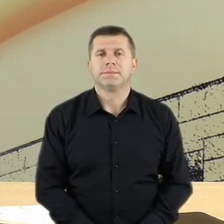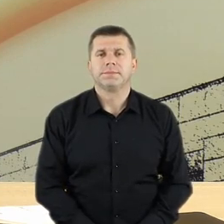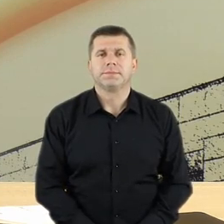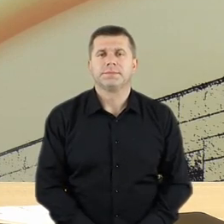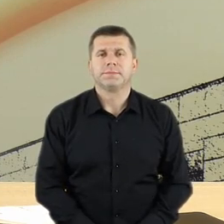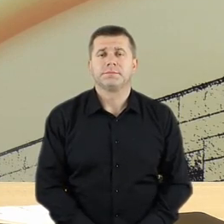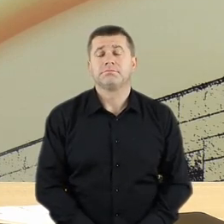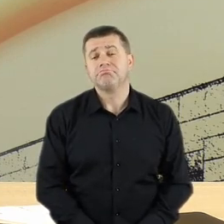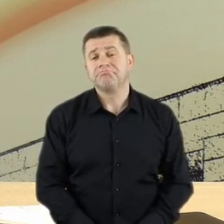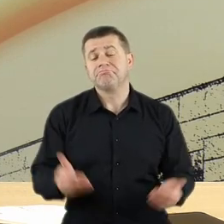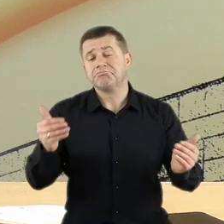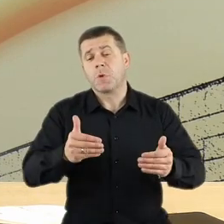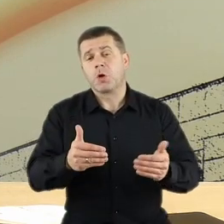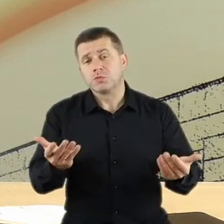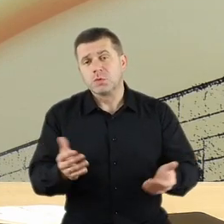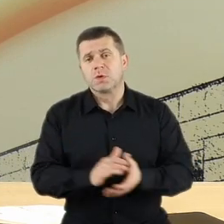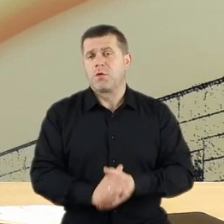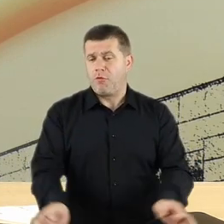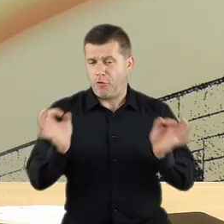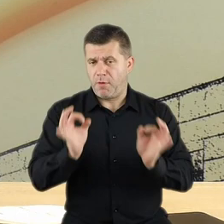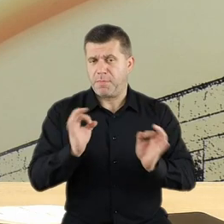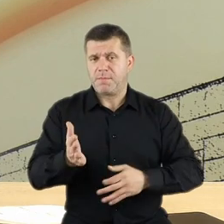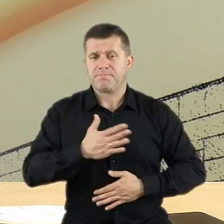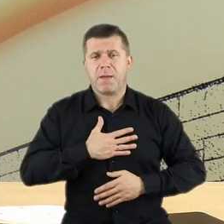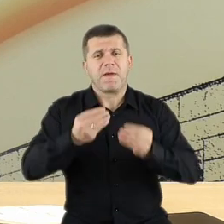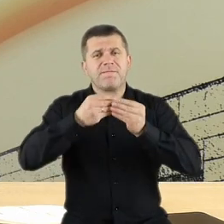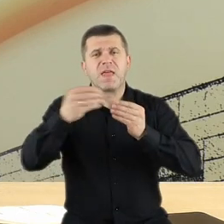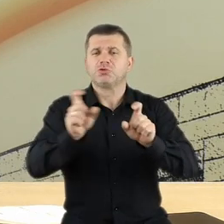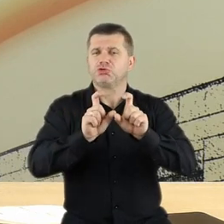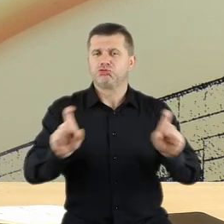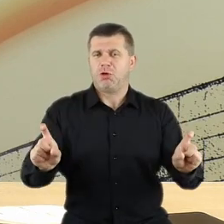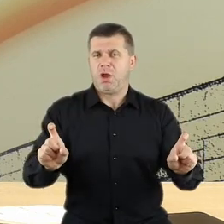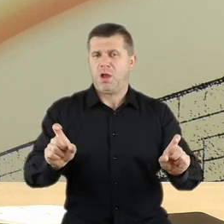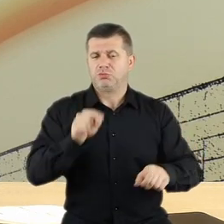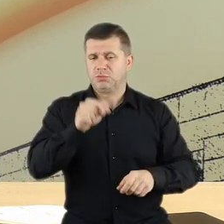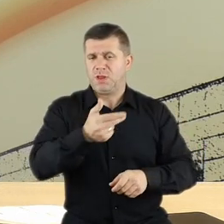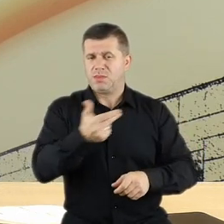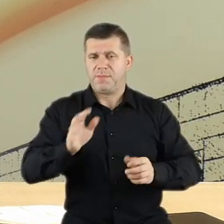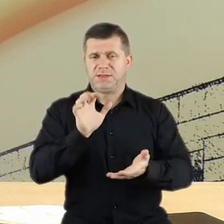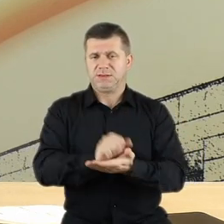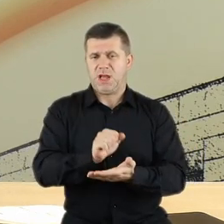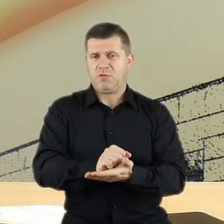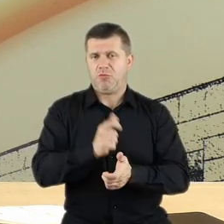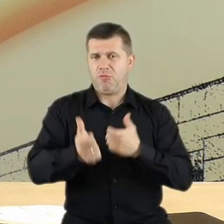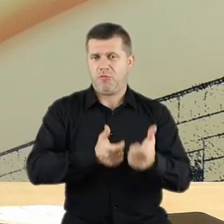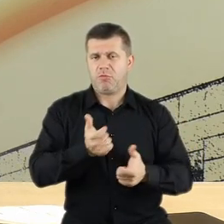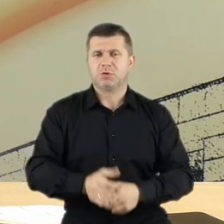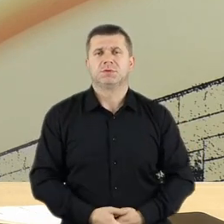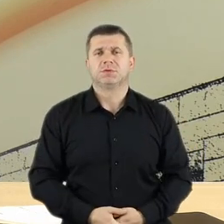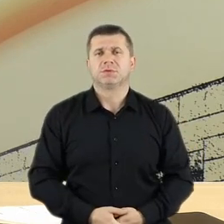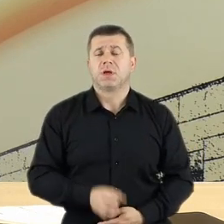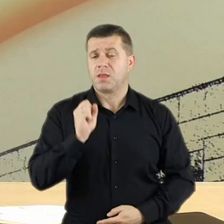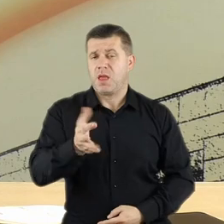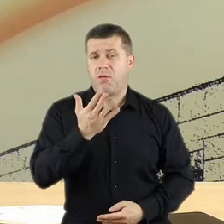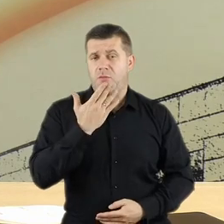może po prostu w tej chwili mam więcej czasu żeby się tym zająć No bo to